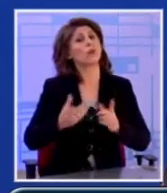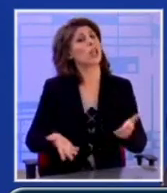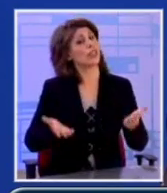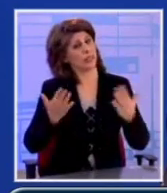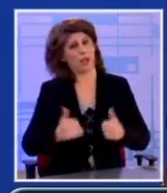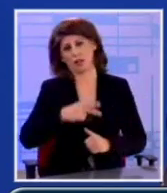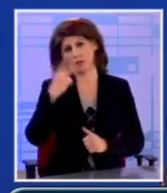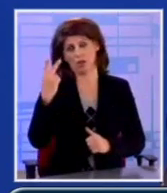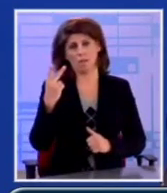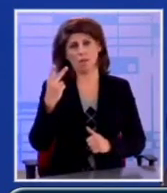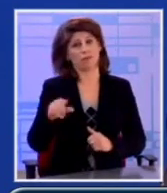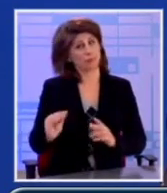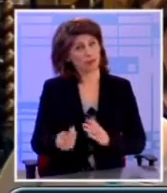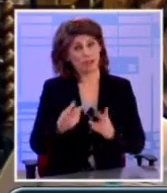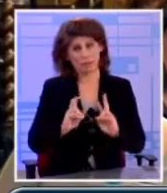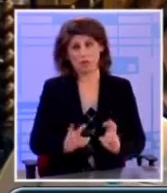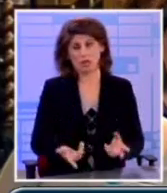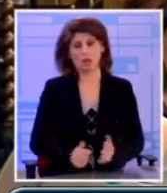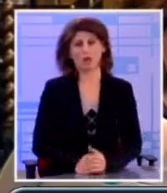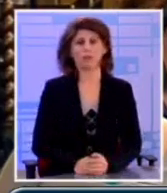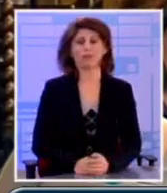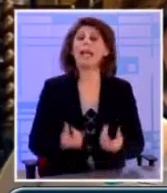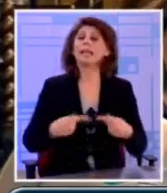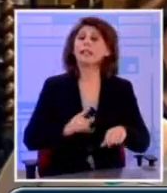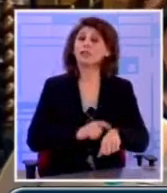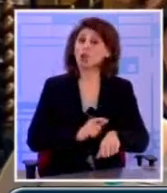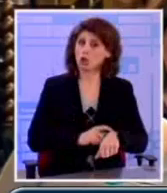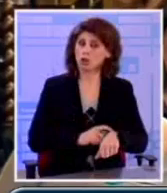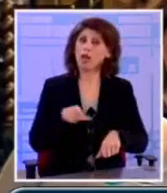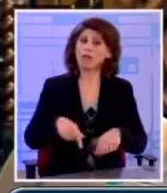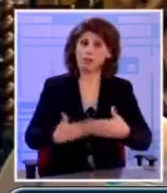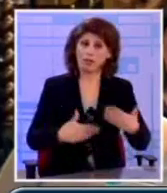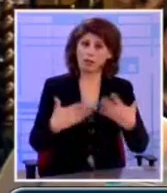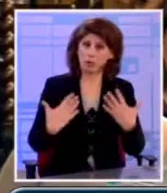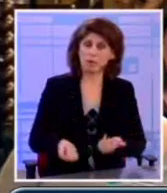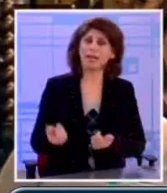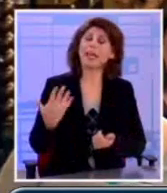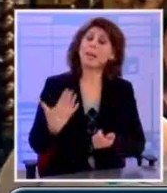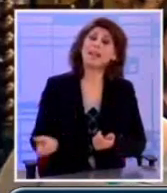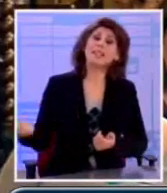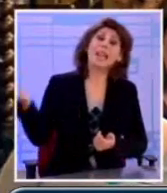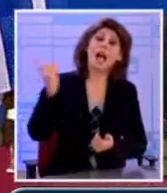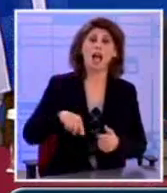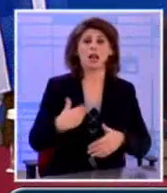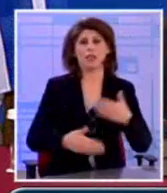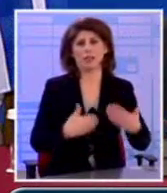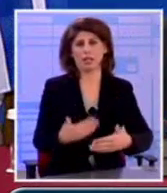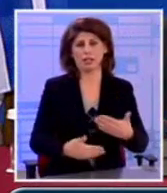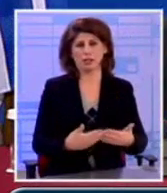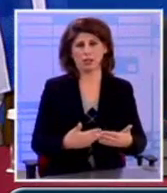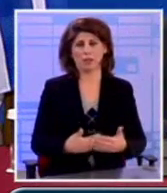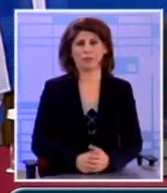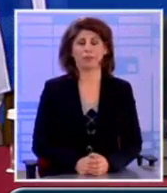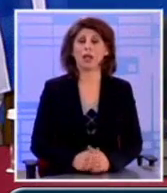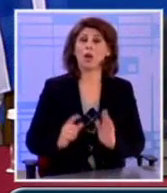όπως προέκυψε. Την ίδια ώρα που υπάρχει αυτή η διαδικασία, υπάρχει και μια άλλη διαδικασία που